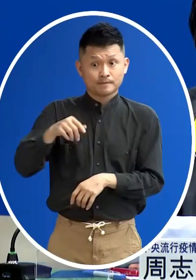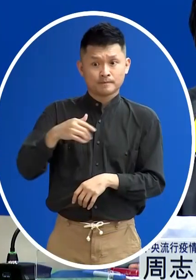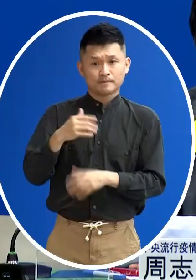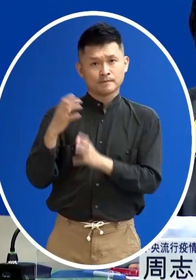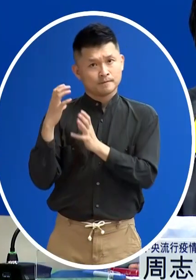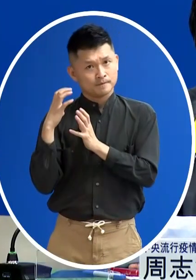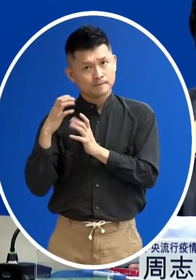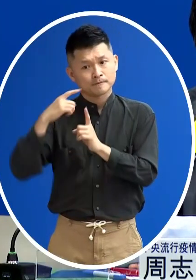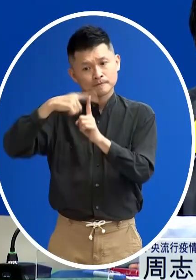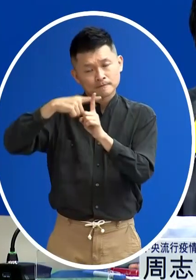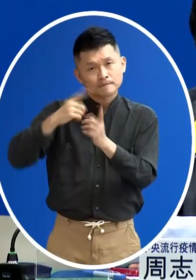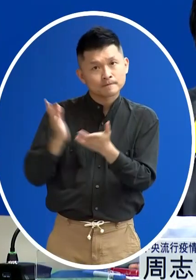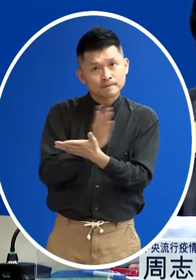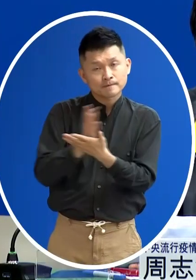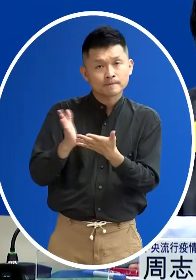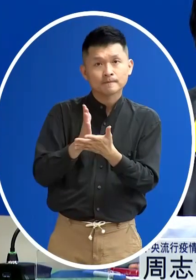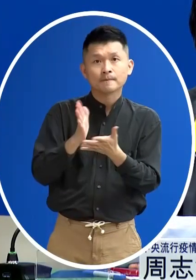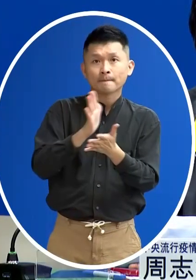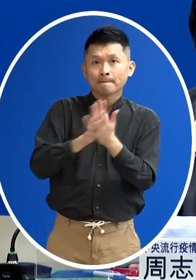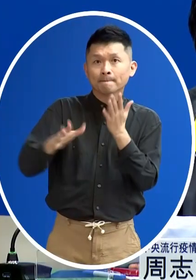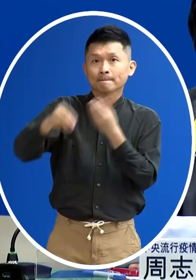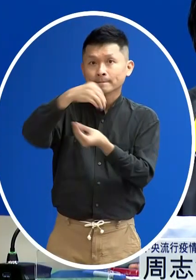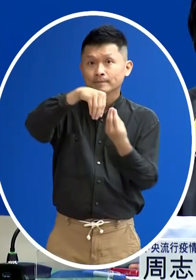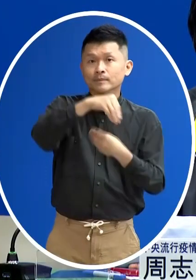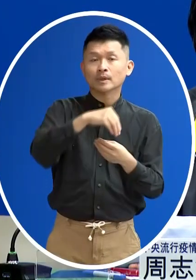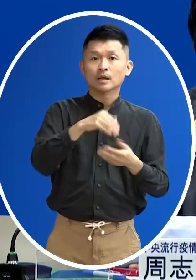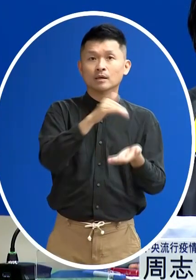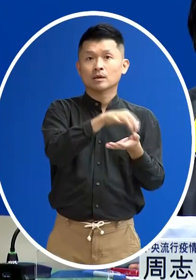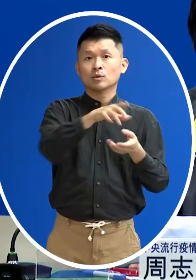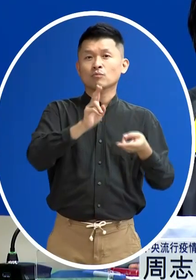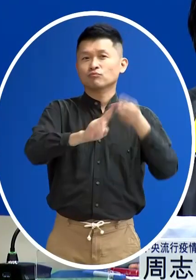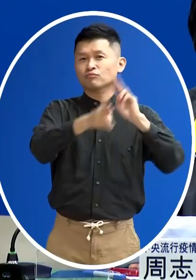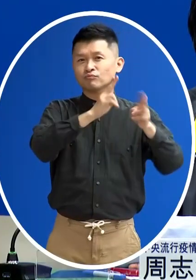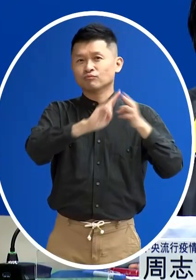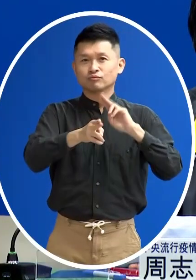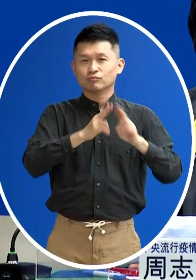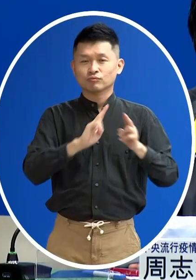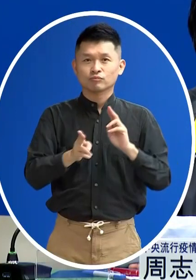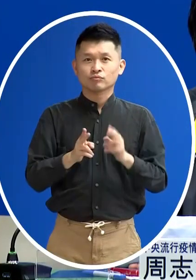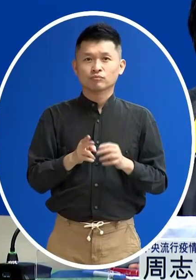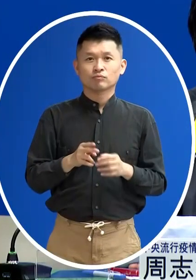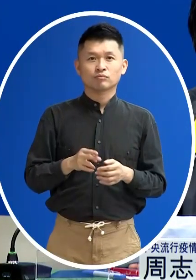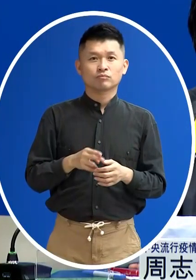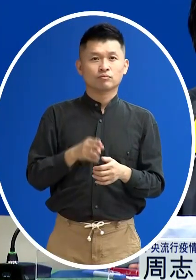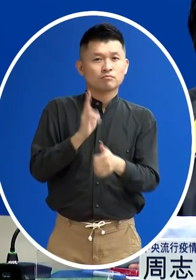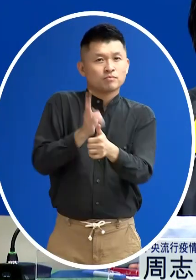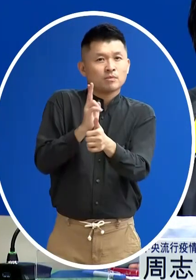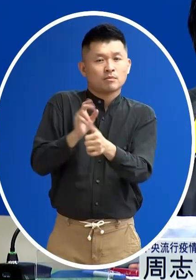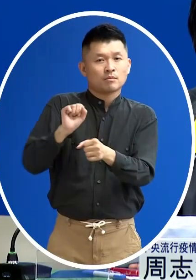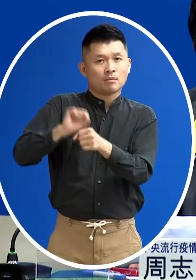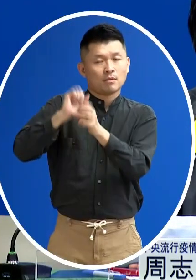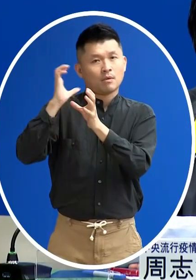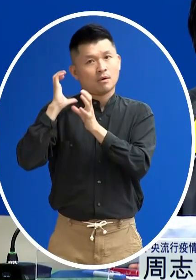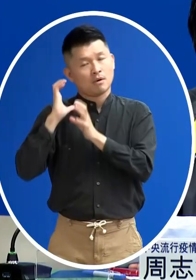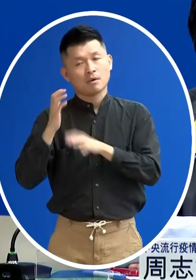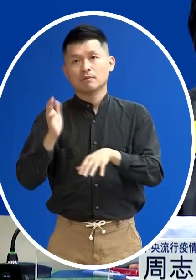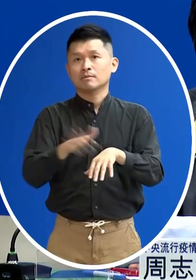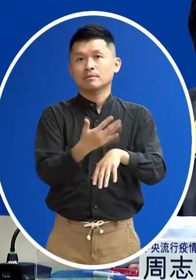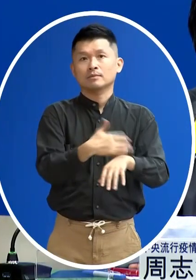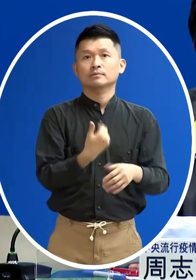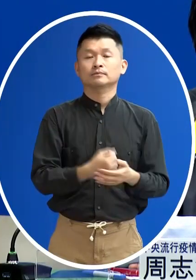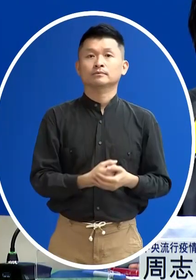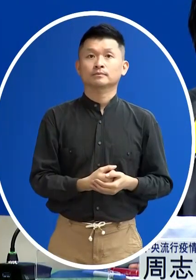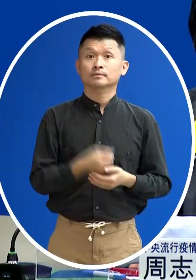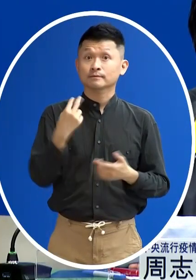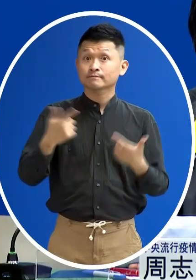所以不会说就是说这个都有医院随意的来做这种很这个过分的调整。那搭配的这一